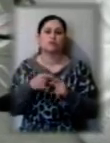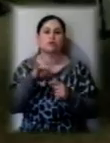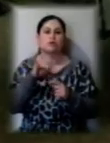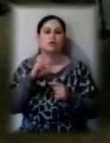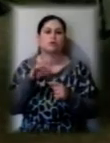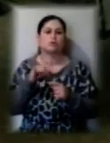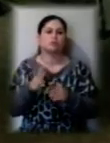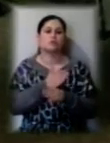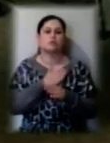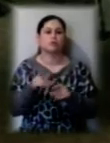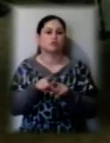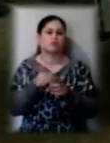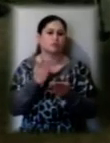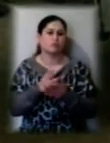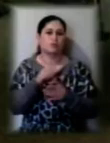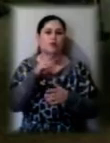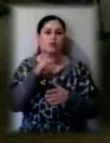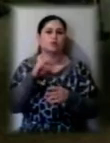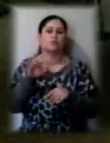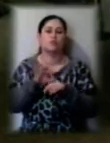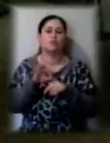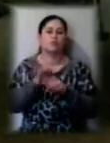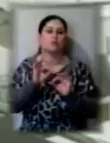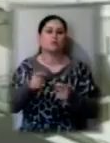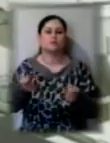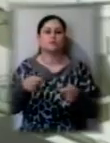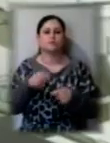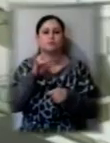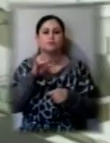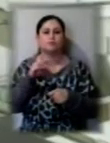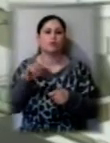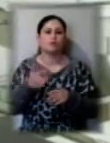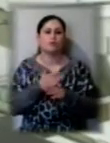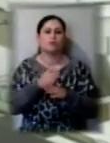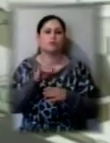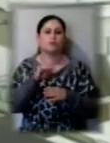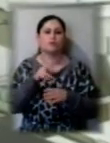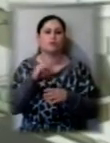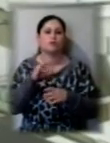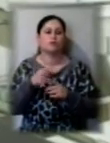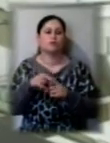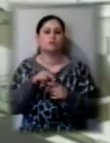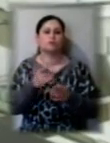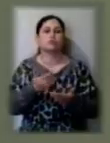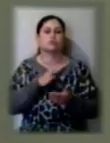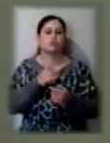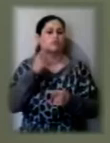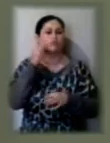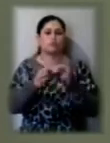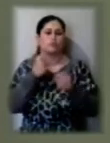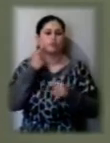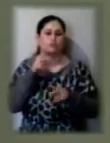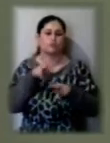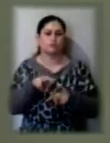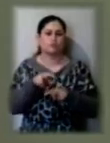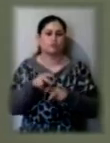відділенні. Паліативні хворі, розказує завідувачка кардіологічного відділення Тетяна Панова, перебувають під цілодобовим наглядом лікаря, медсестри